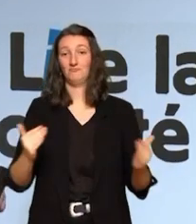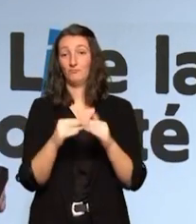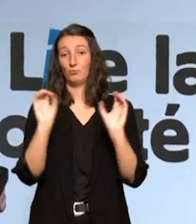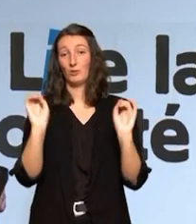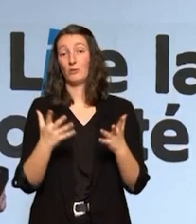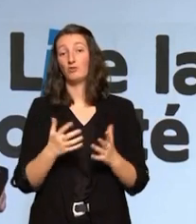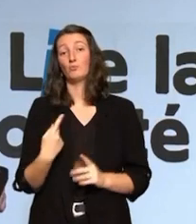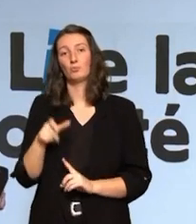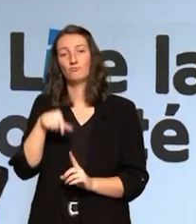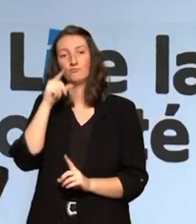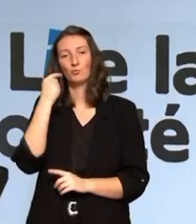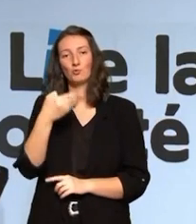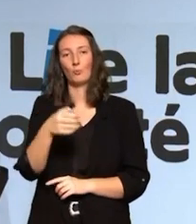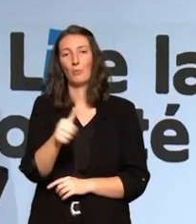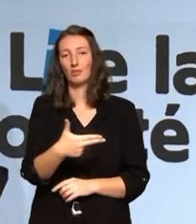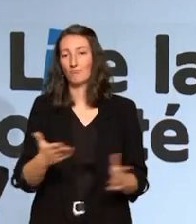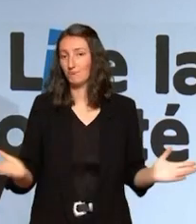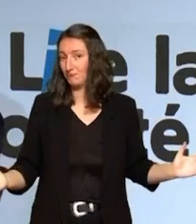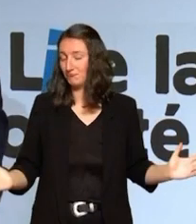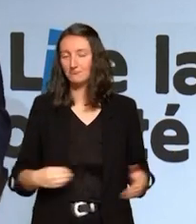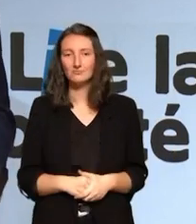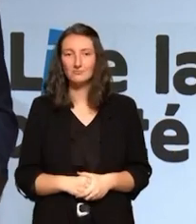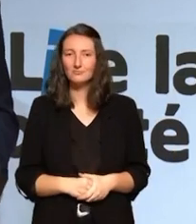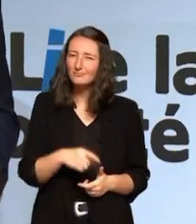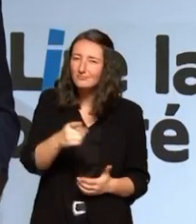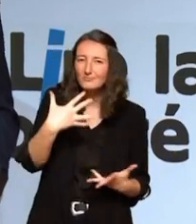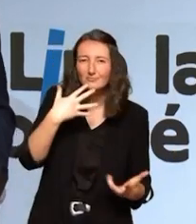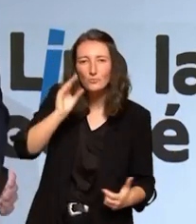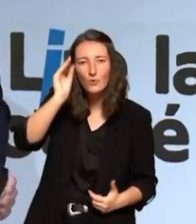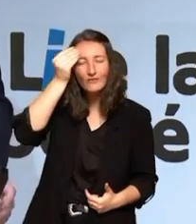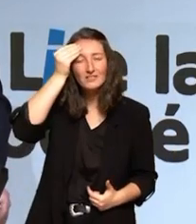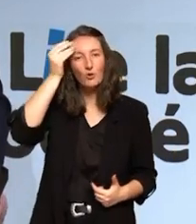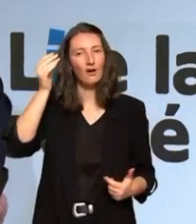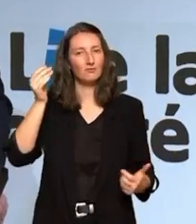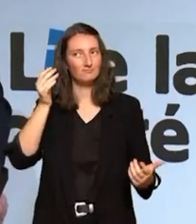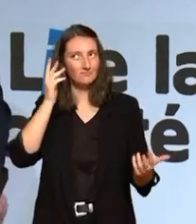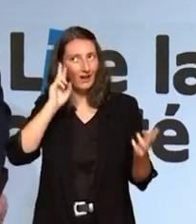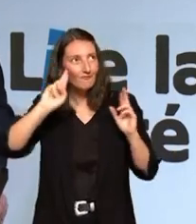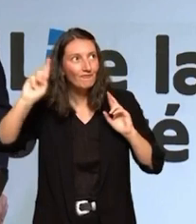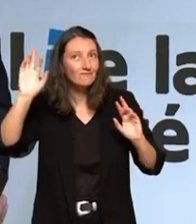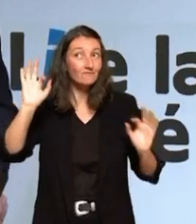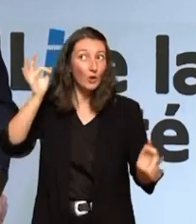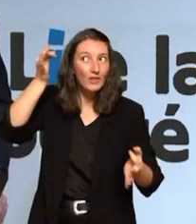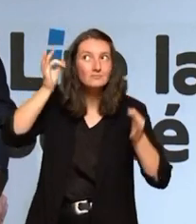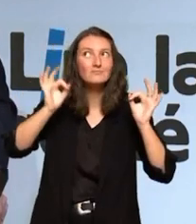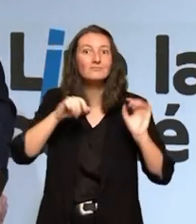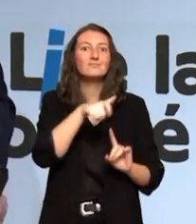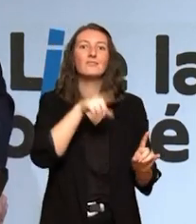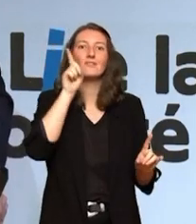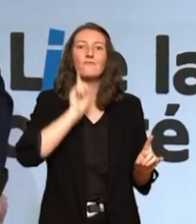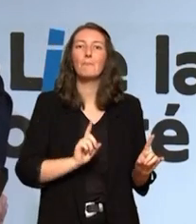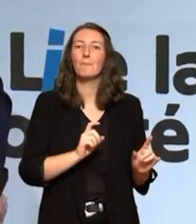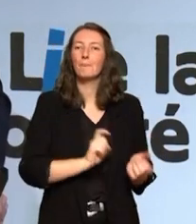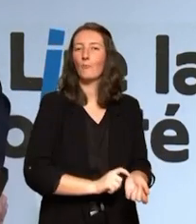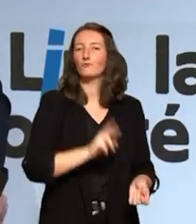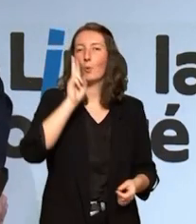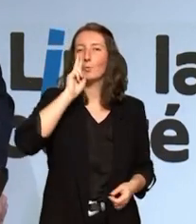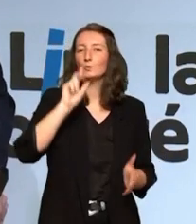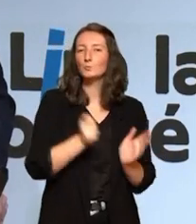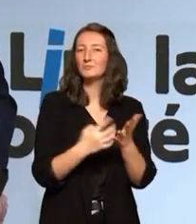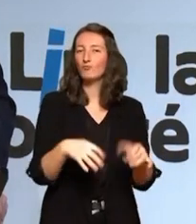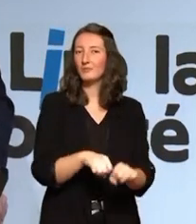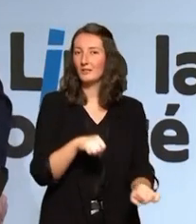Mann. Si vous voulez savoir quels étaient les rêves, les fantasmes d'une femme russe du XIXe siècle,